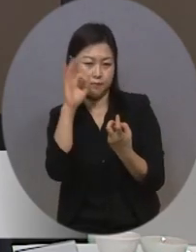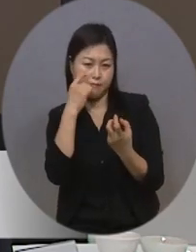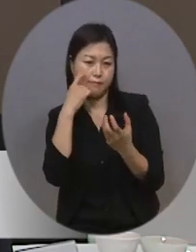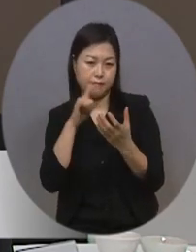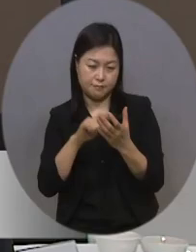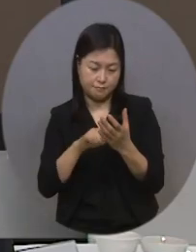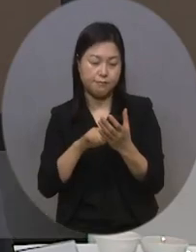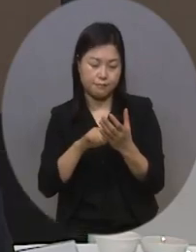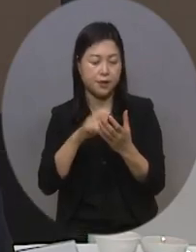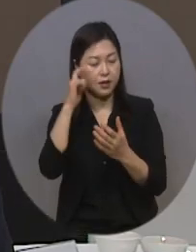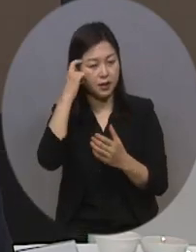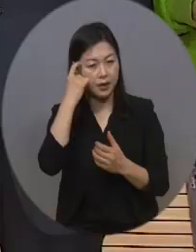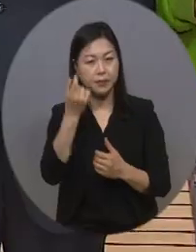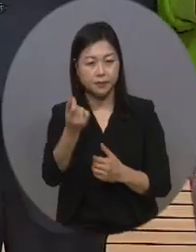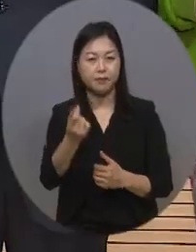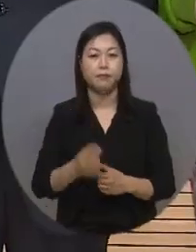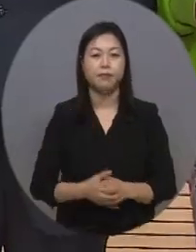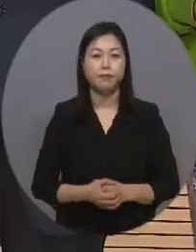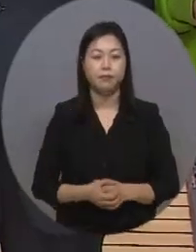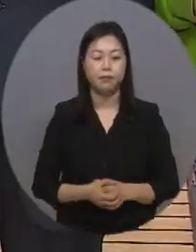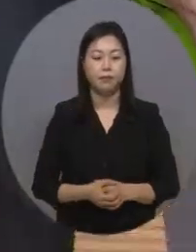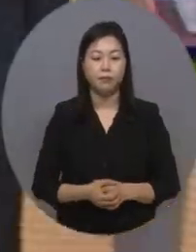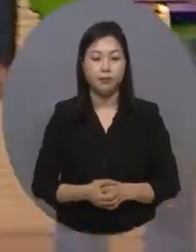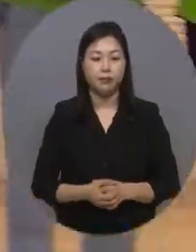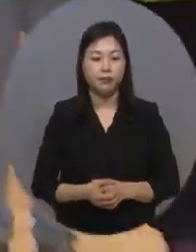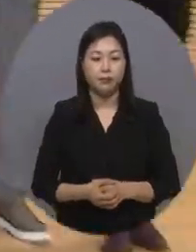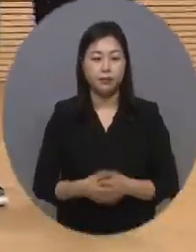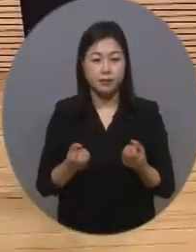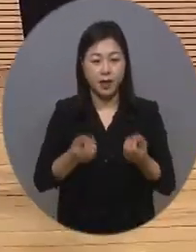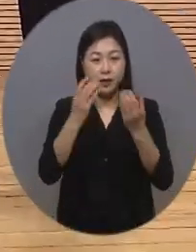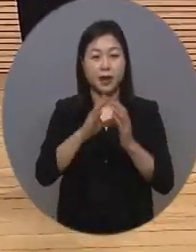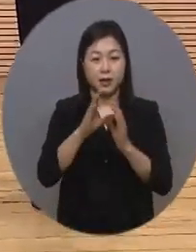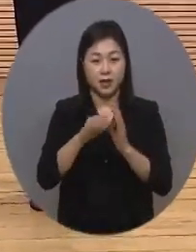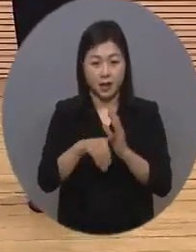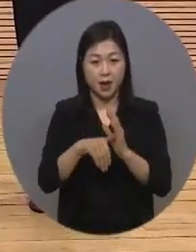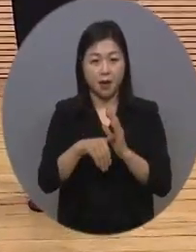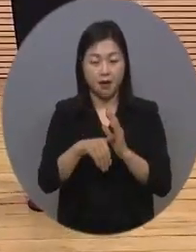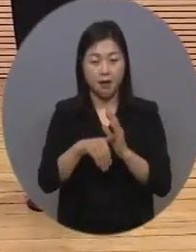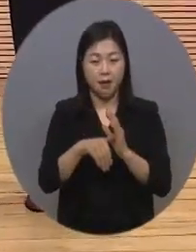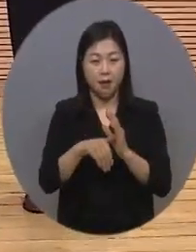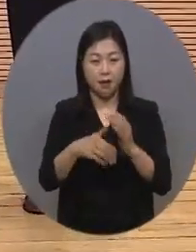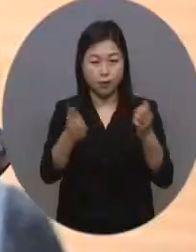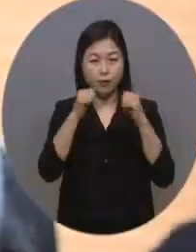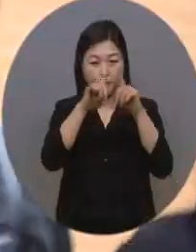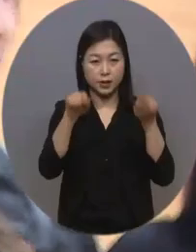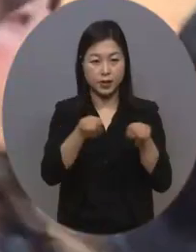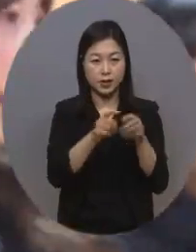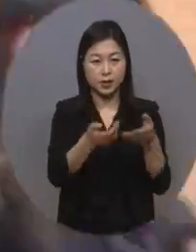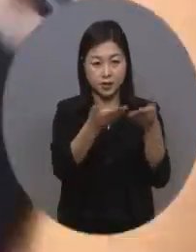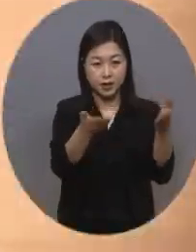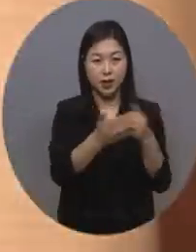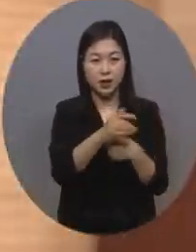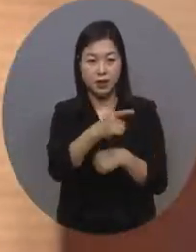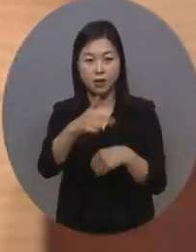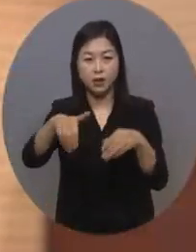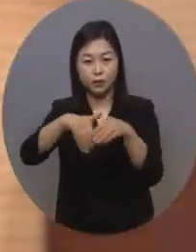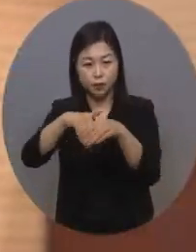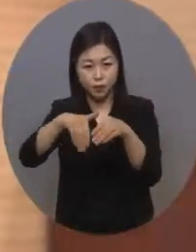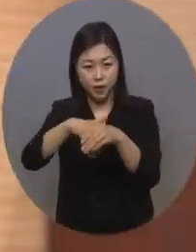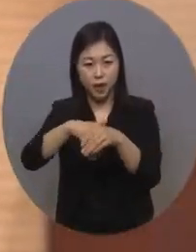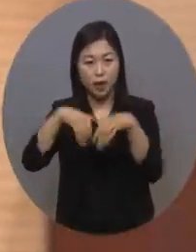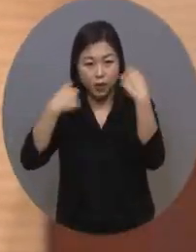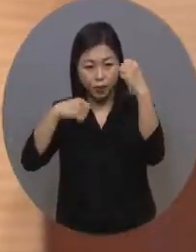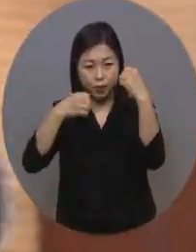데 공통점을 찾았습니다. 한편 이날 행사에서는 프로그램 수료증 전달, 다채로운 문화공연 등이